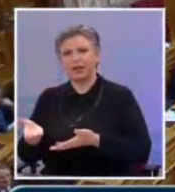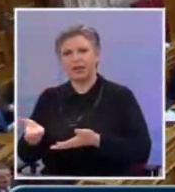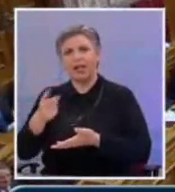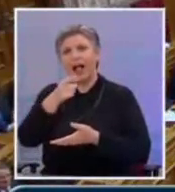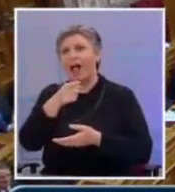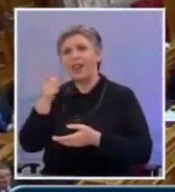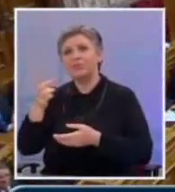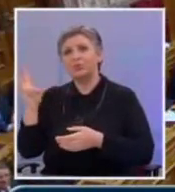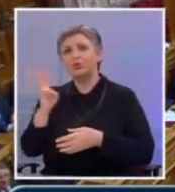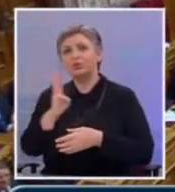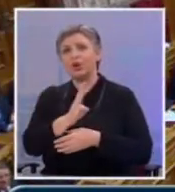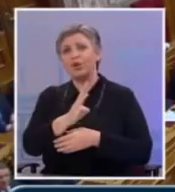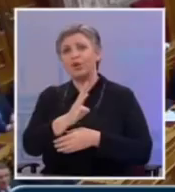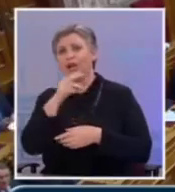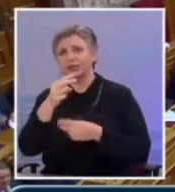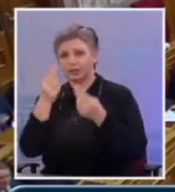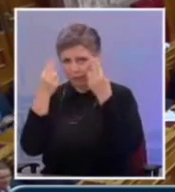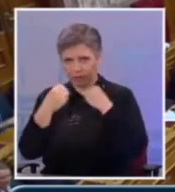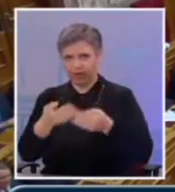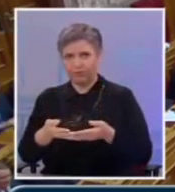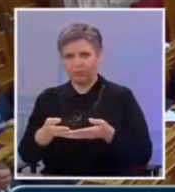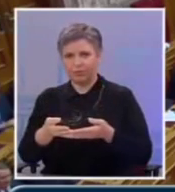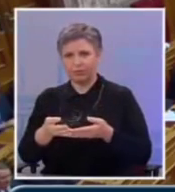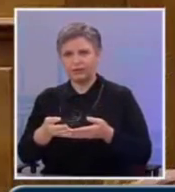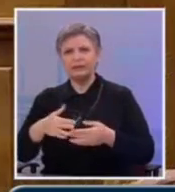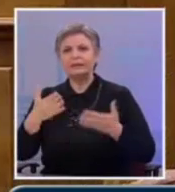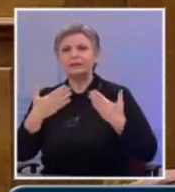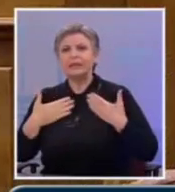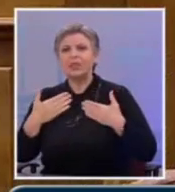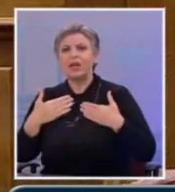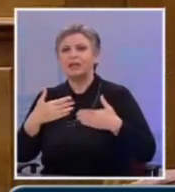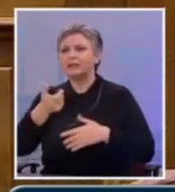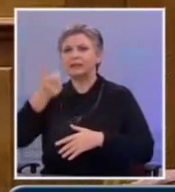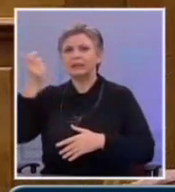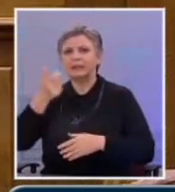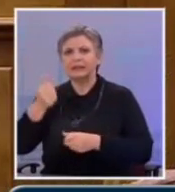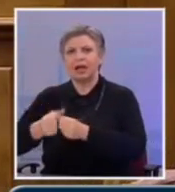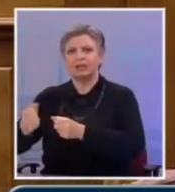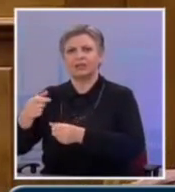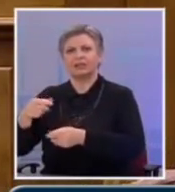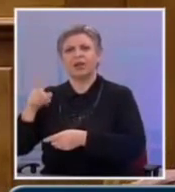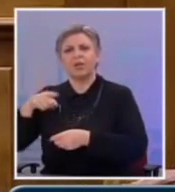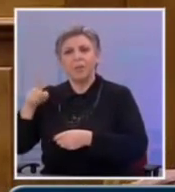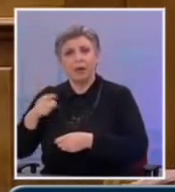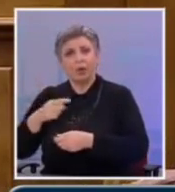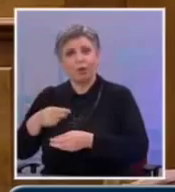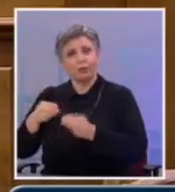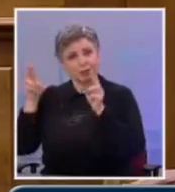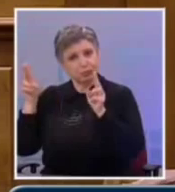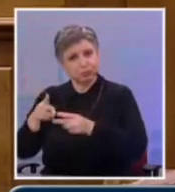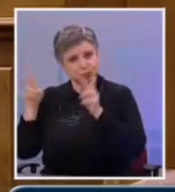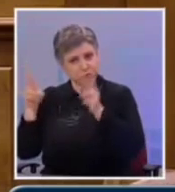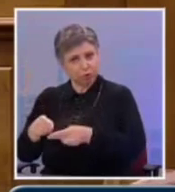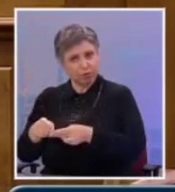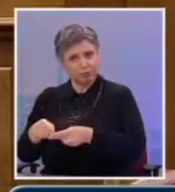Να συνενέσουμε στις νέες περικοπές μιστών και συντάξεων, στην απαγόρευση των